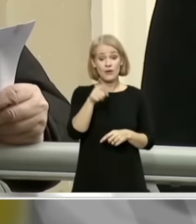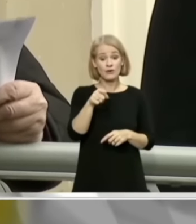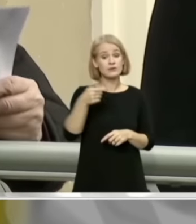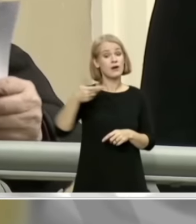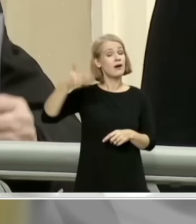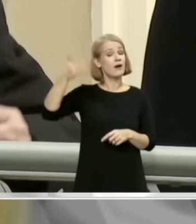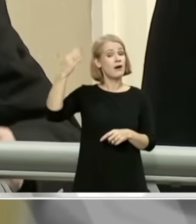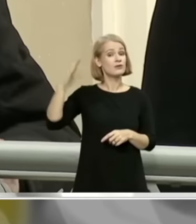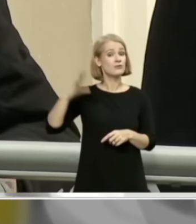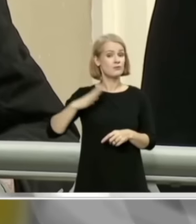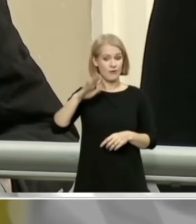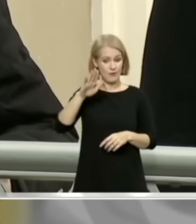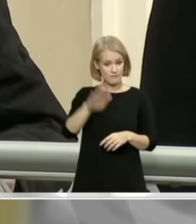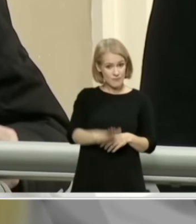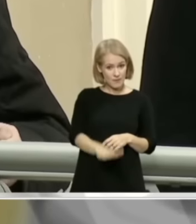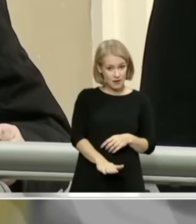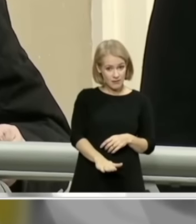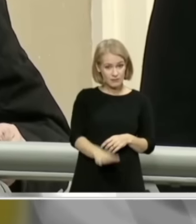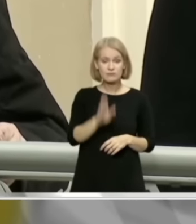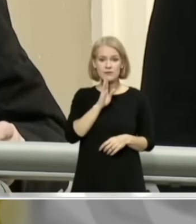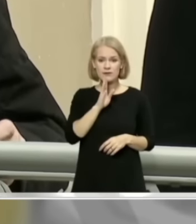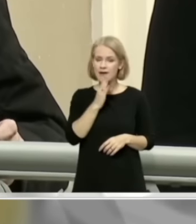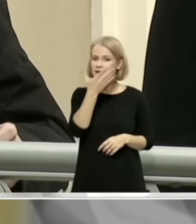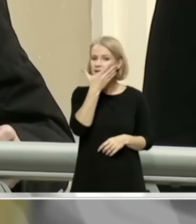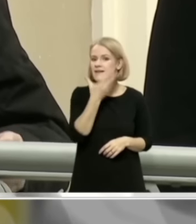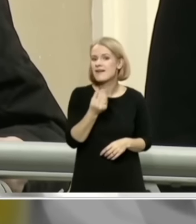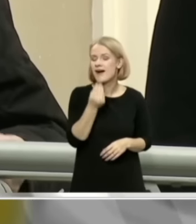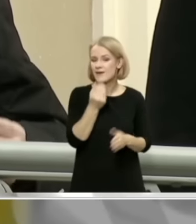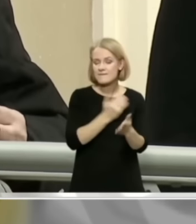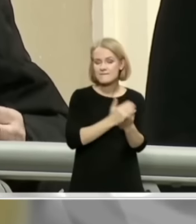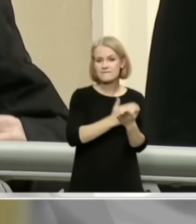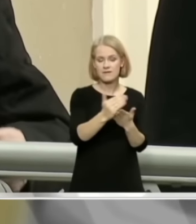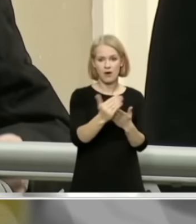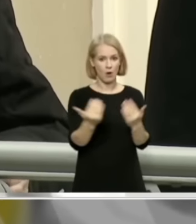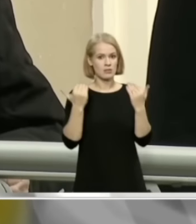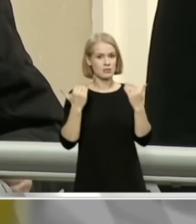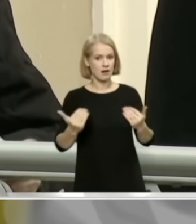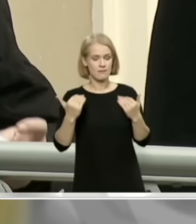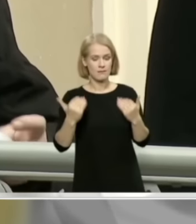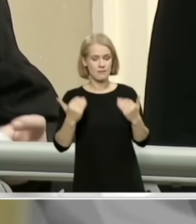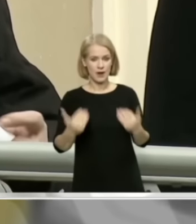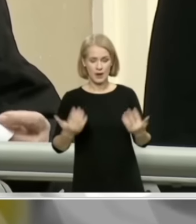buvo labai gražios. O dabar dar gražesnė.